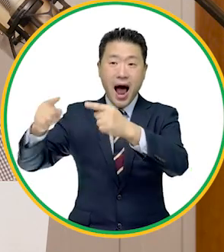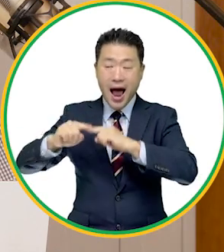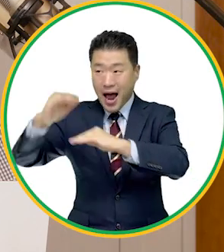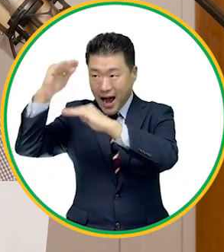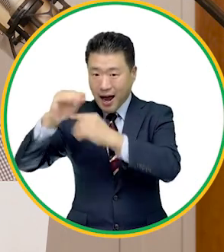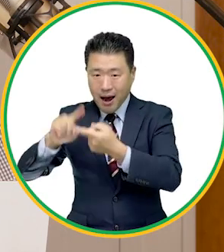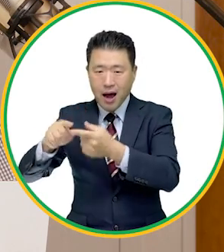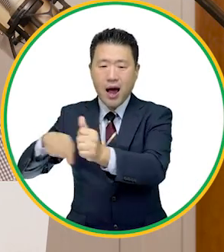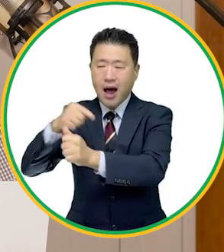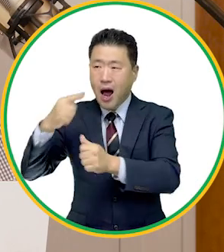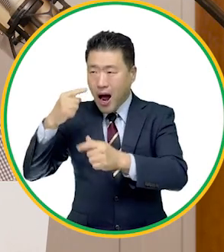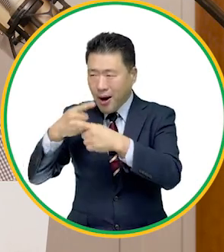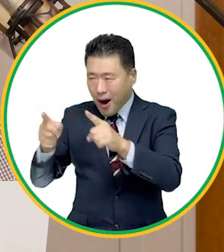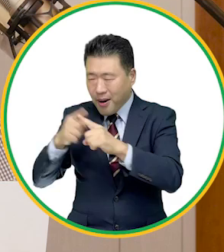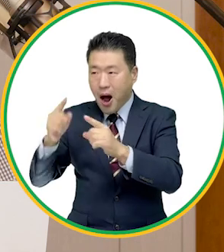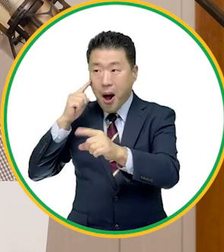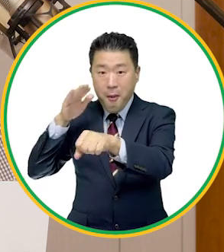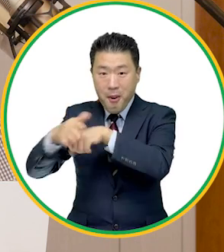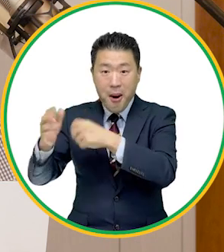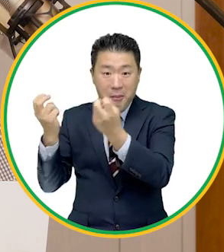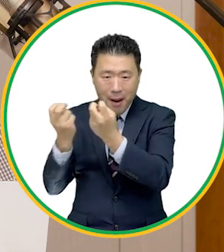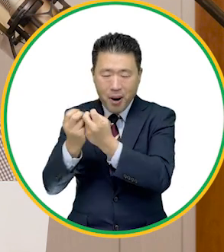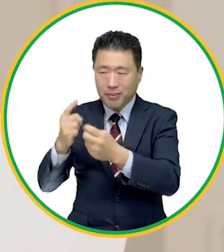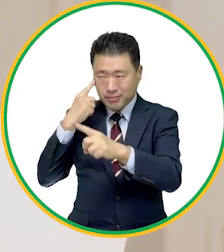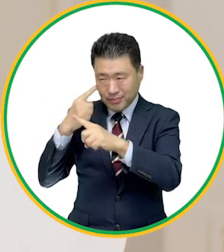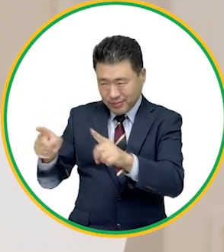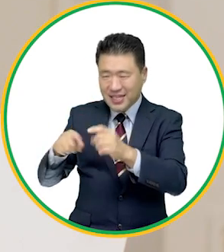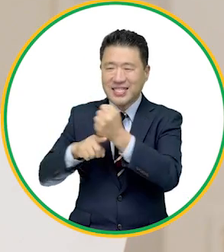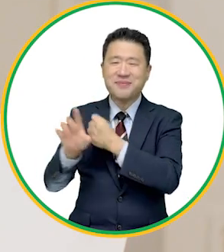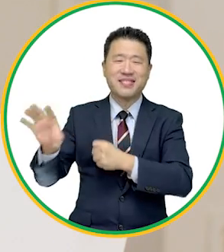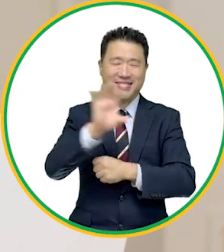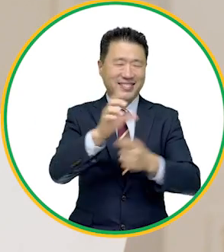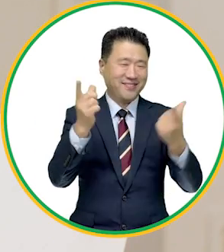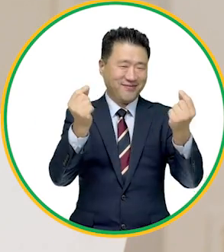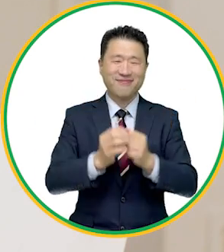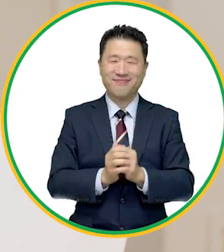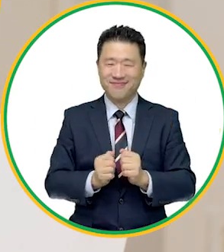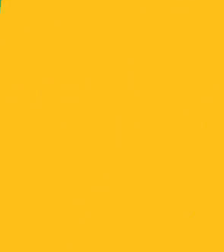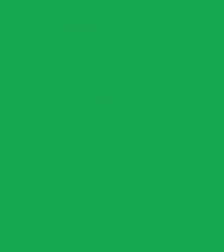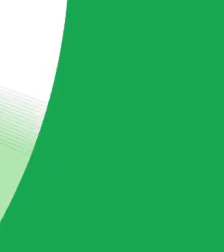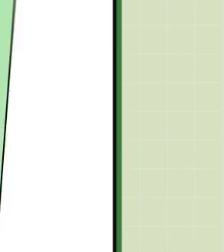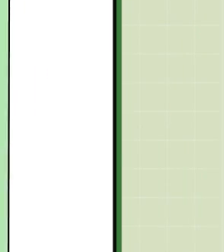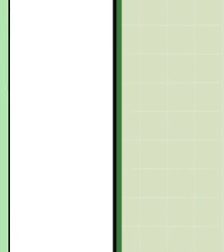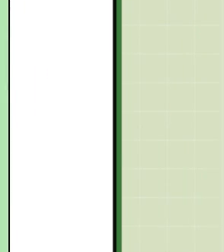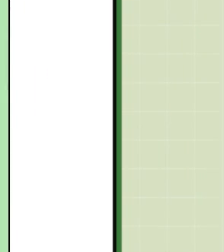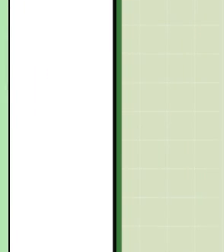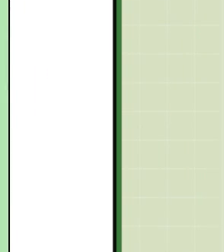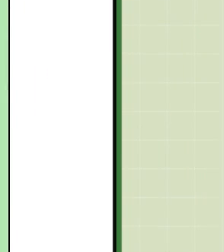시 적용했던 가격 평가 방법에 따라 평가한 가격을 말합니다.